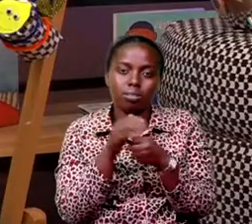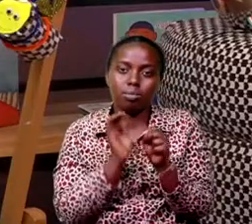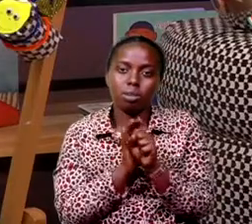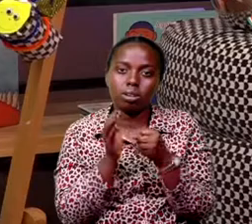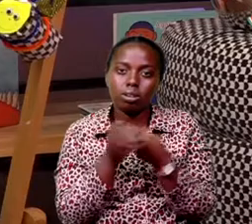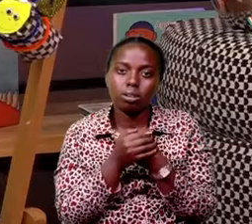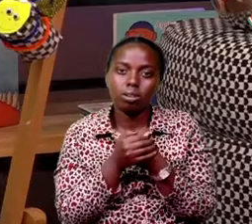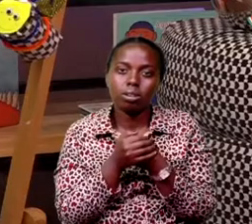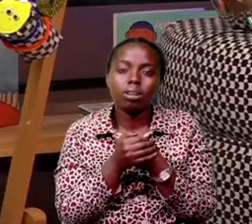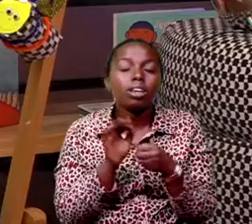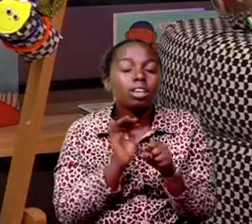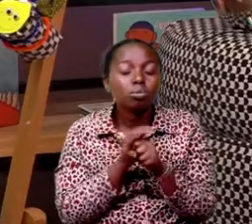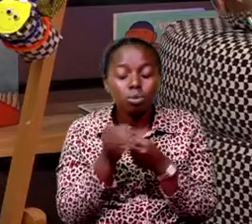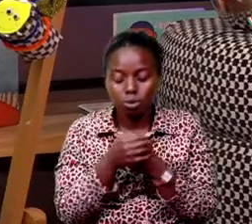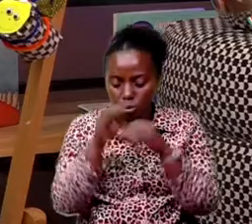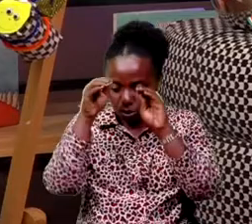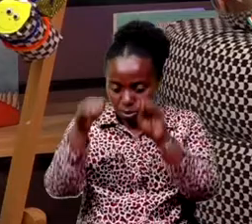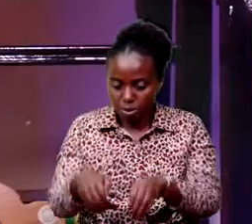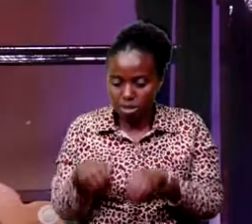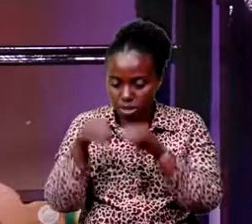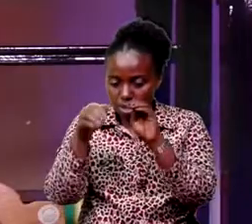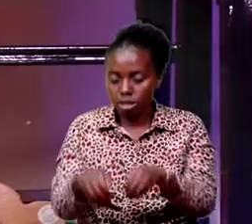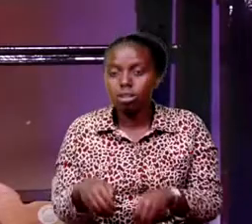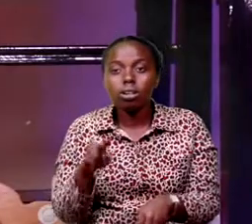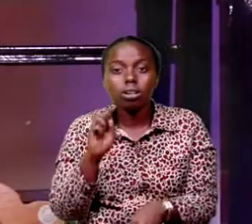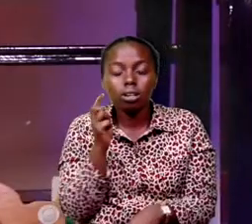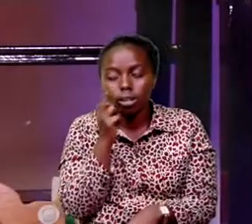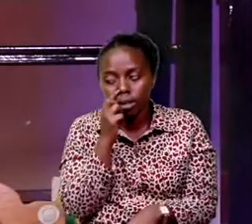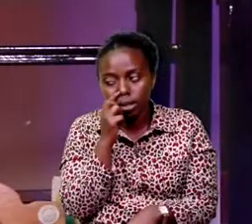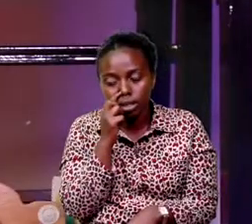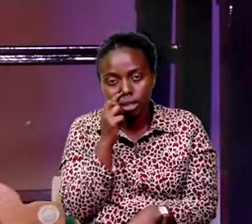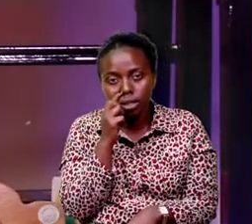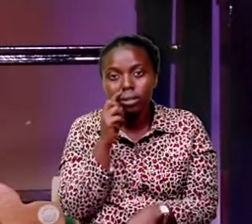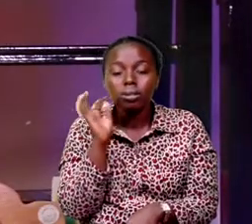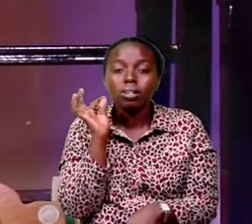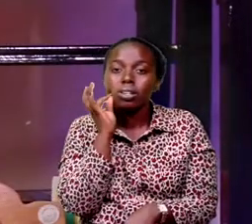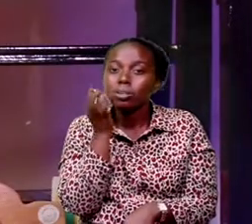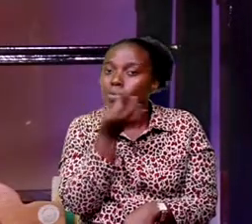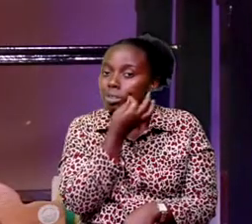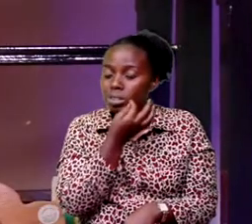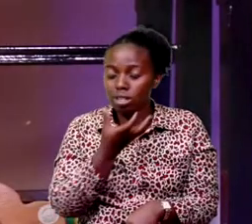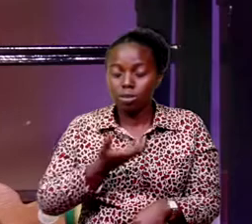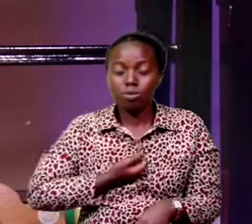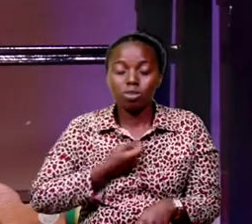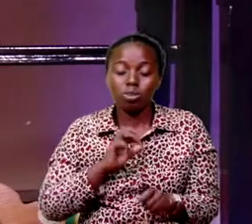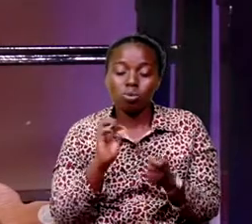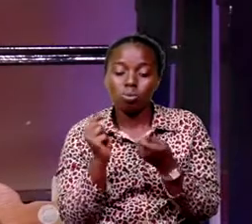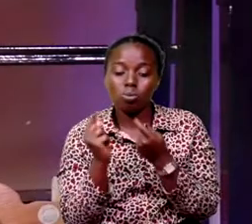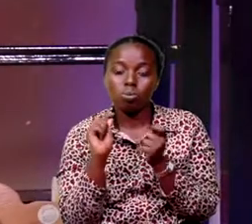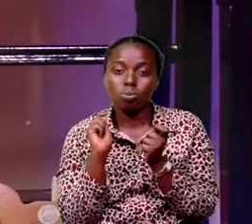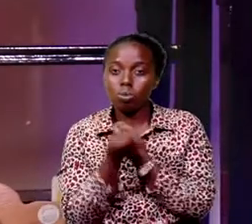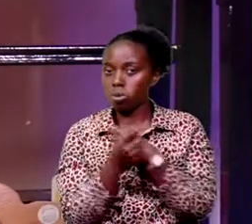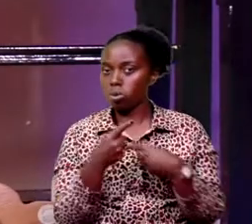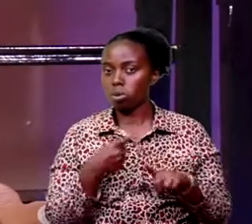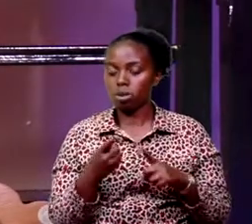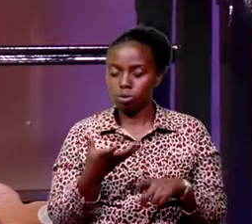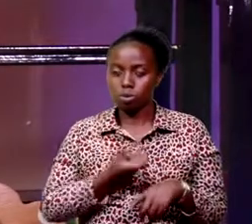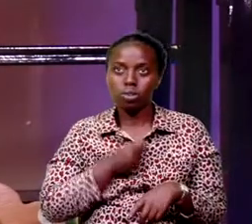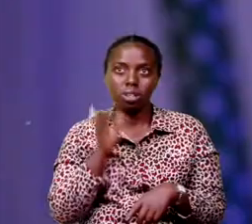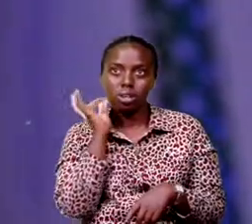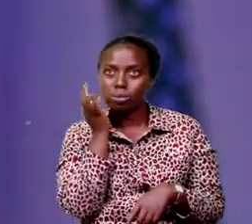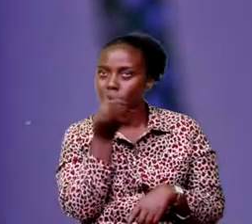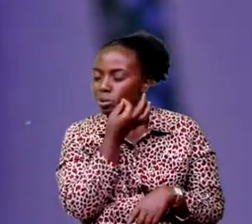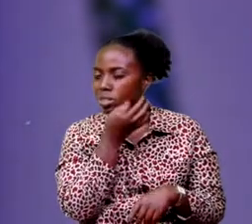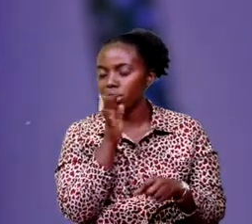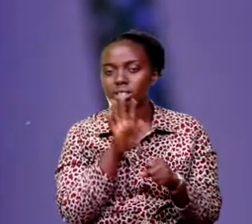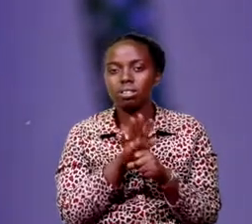Imbuto zirahingwa. Kandi imbuto ziri ubwoko butandukanye, dufite imbuto nyinshi